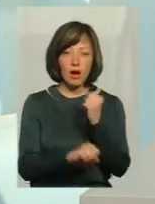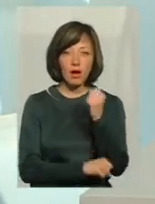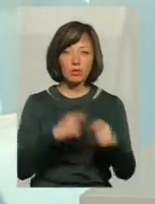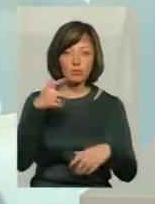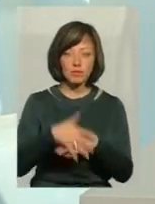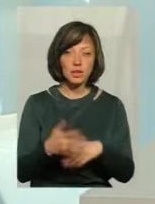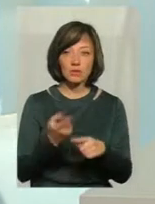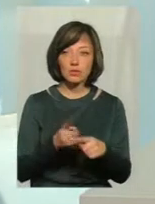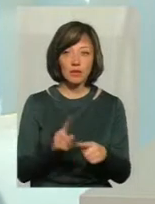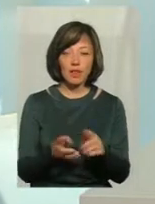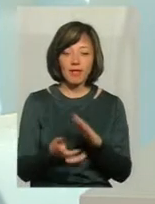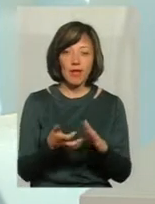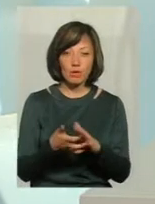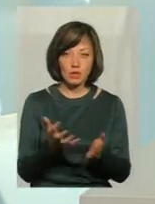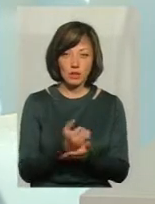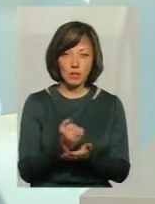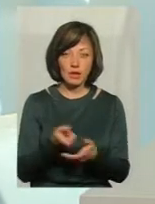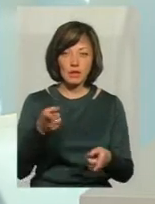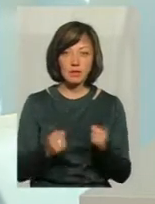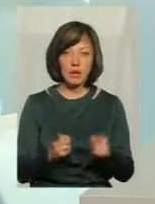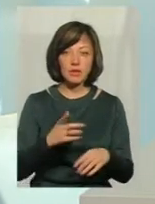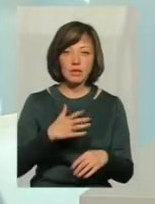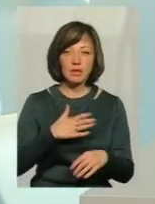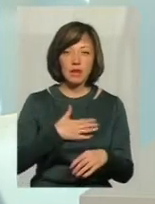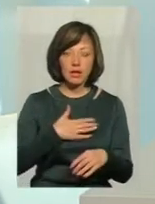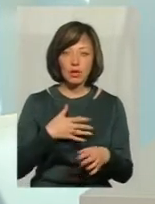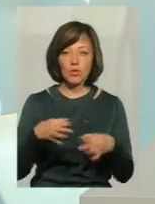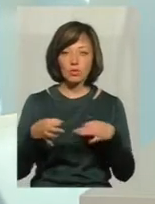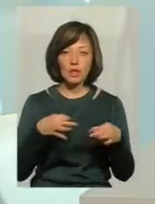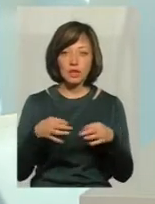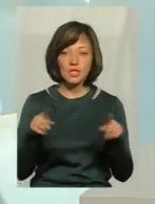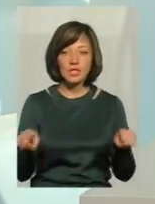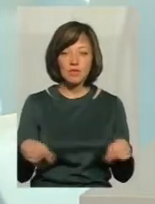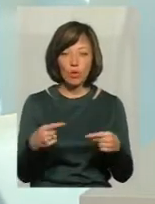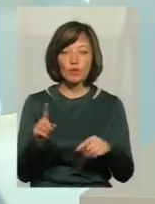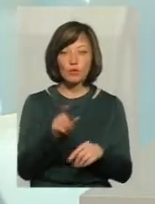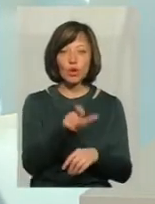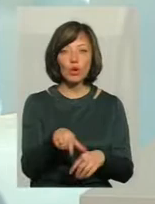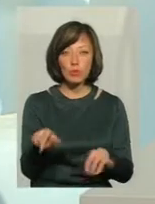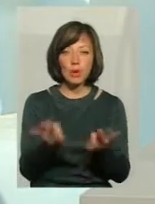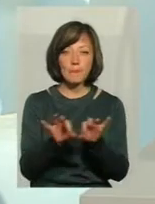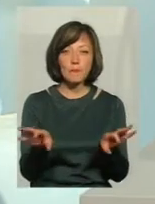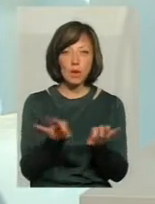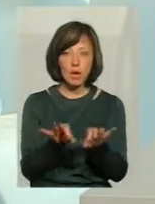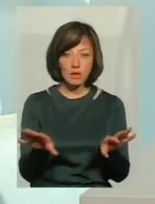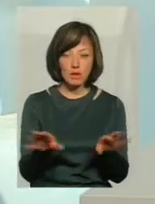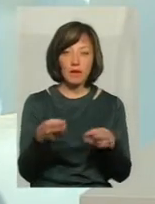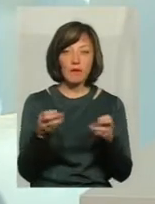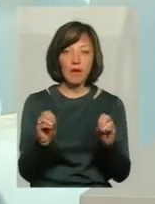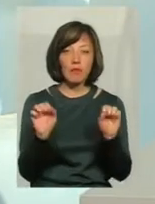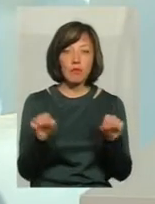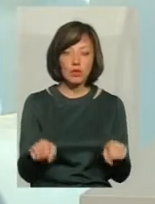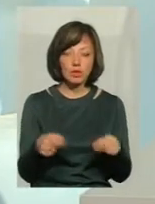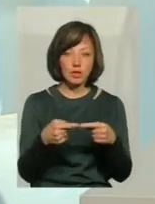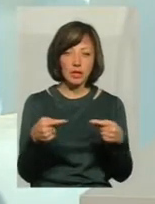вони на цьому не заробляють. І насправді наш центр енергетичної консультації, він і створений для того, щоб людям пояснити, де можна на ті